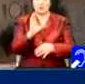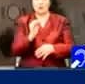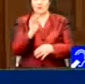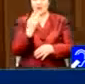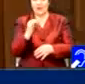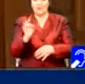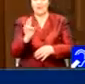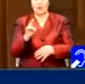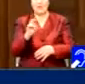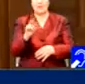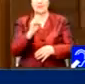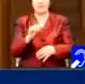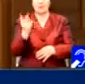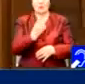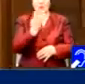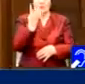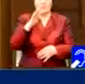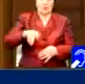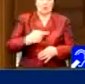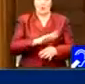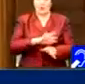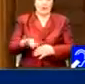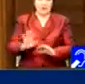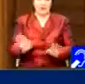pontif. Nici n-a trecut 24 de ore când